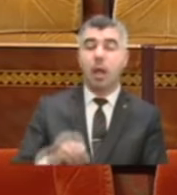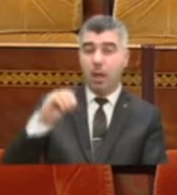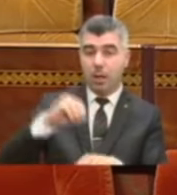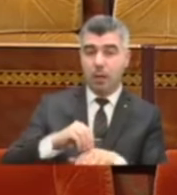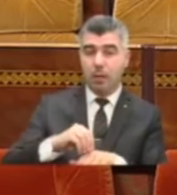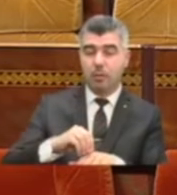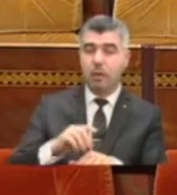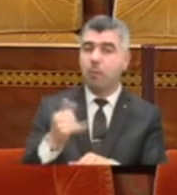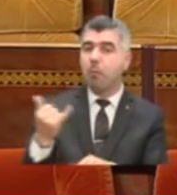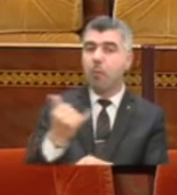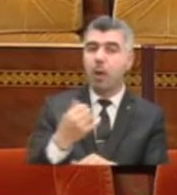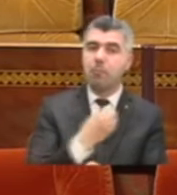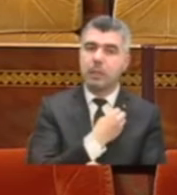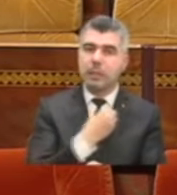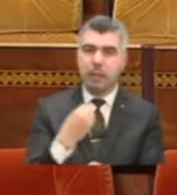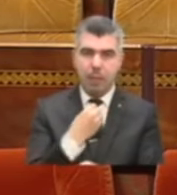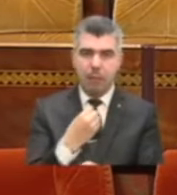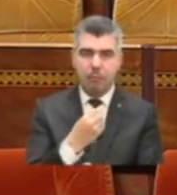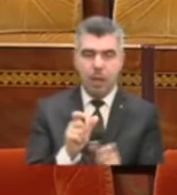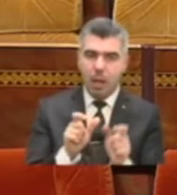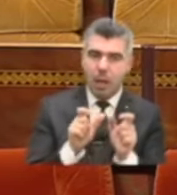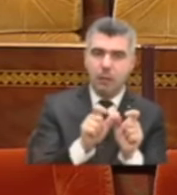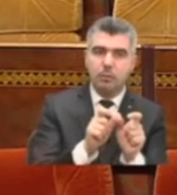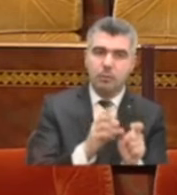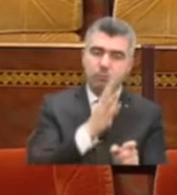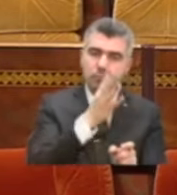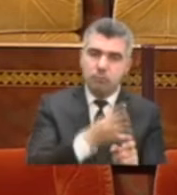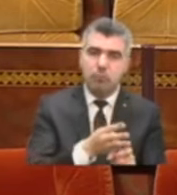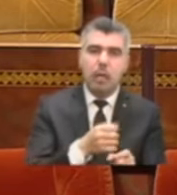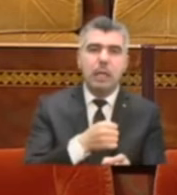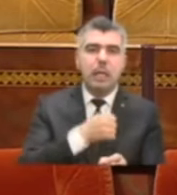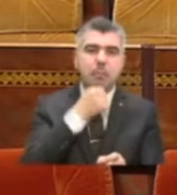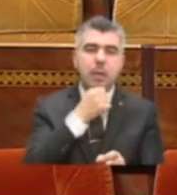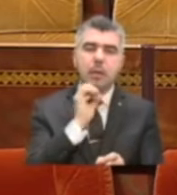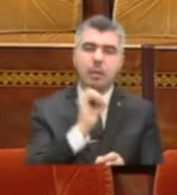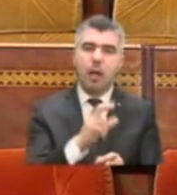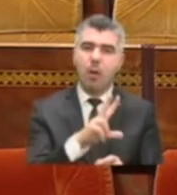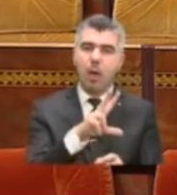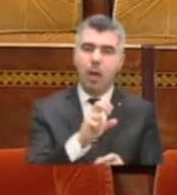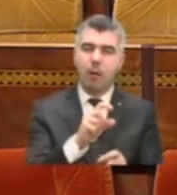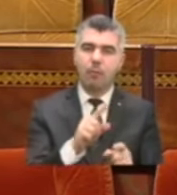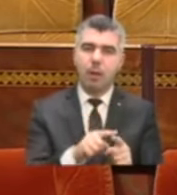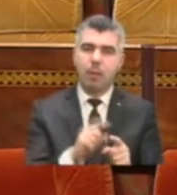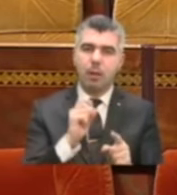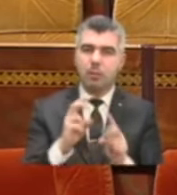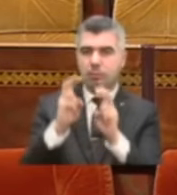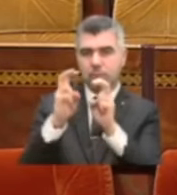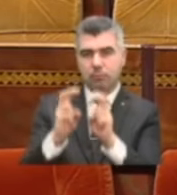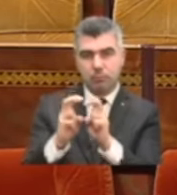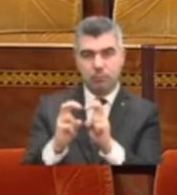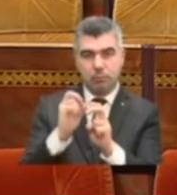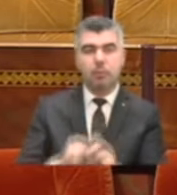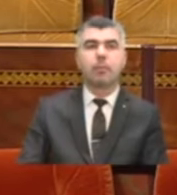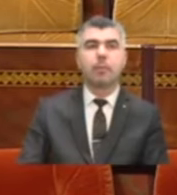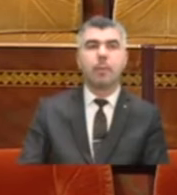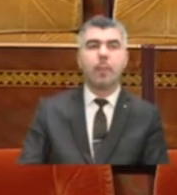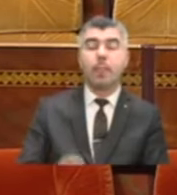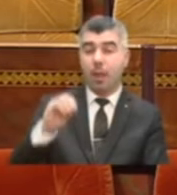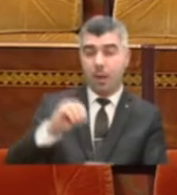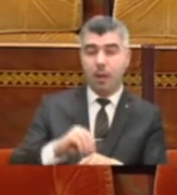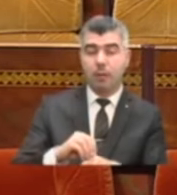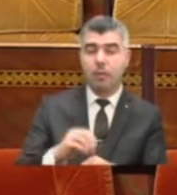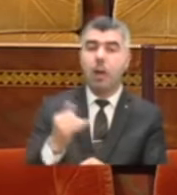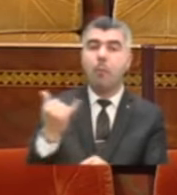فريقنا بتوفير أطباء وأطر متخصصين في طب الشيخوخة، والتي يعاني بلادنا من نقص كبير في هذا الاختصاص. ونؤكد أيضا على أن